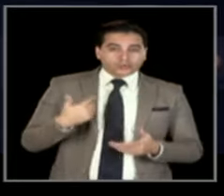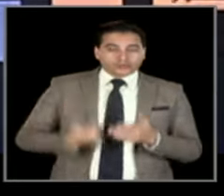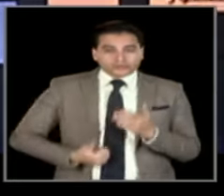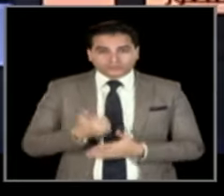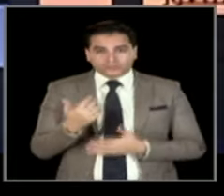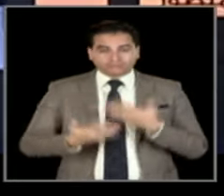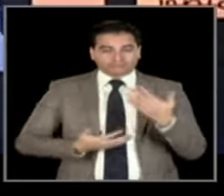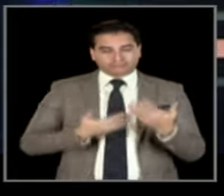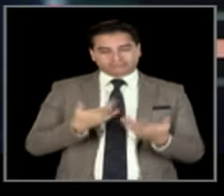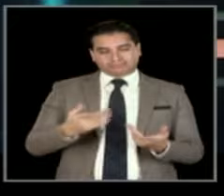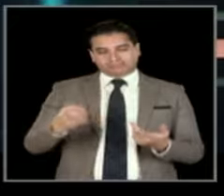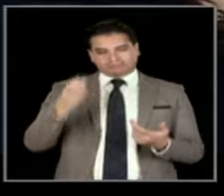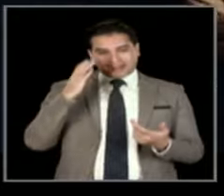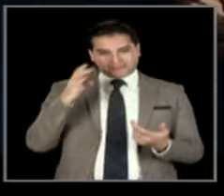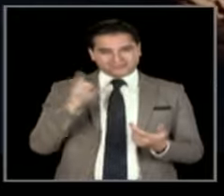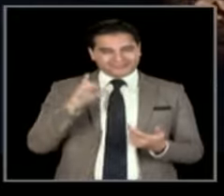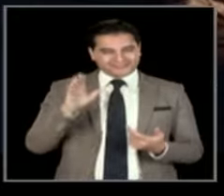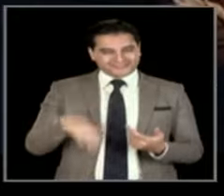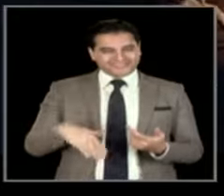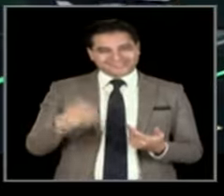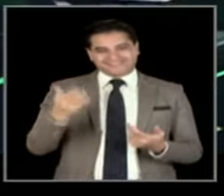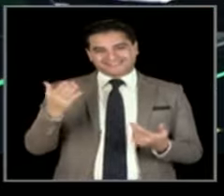إجابة صحيحة.